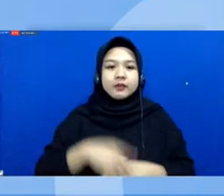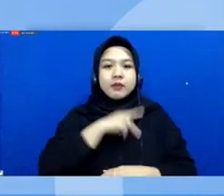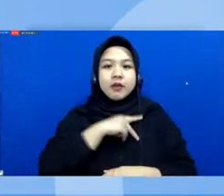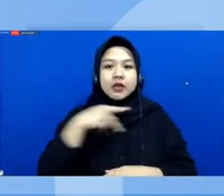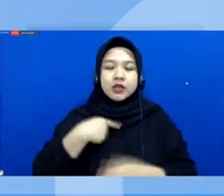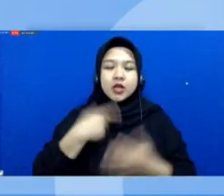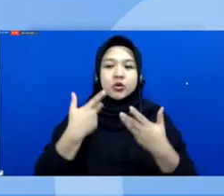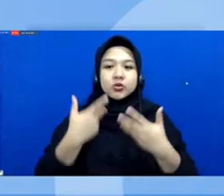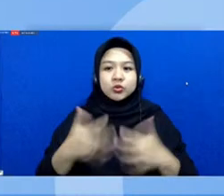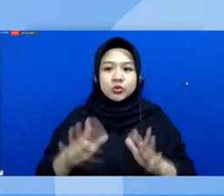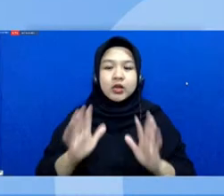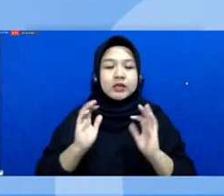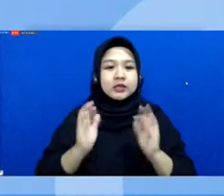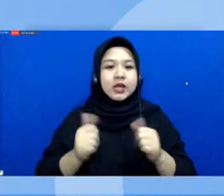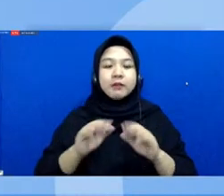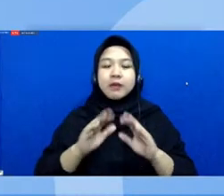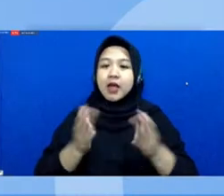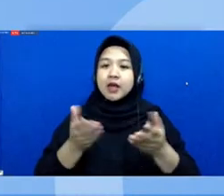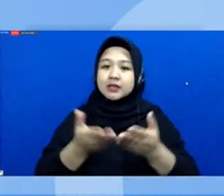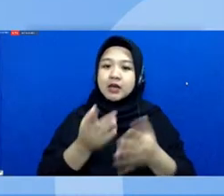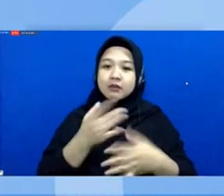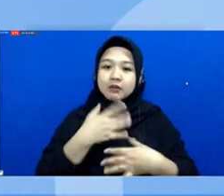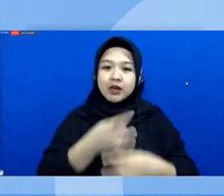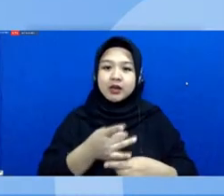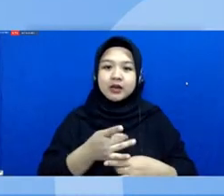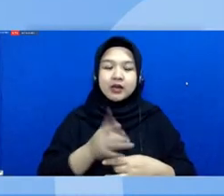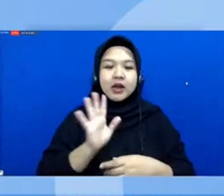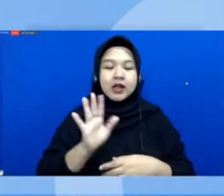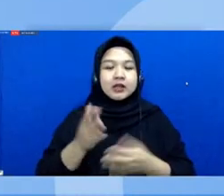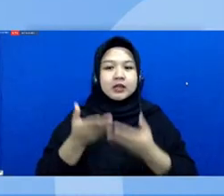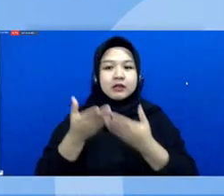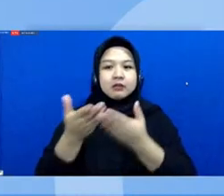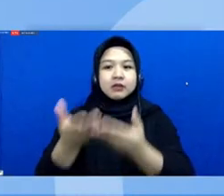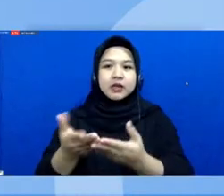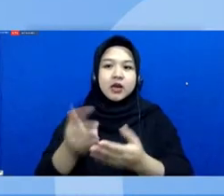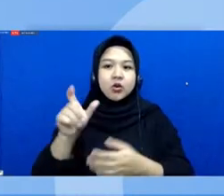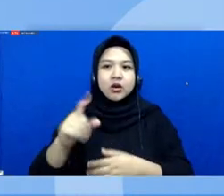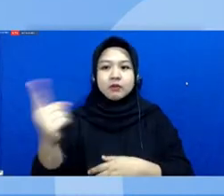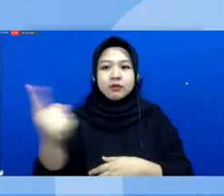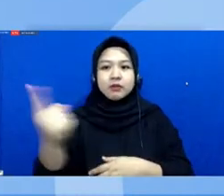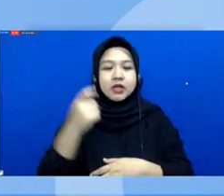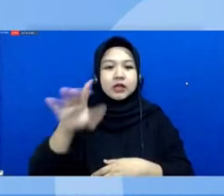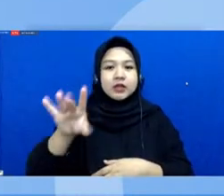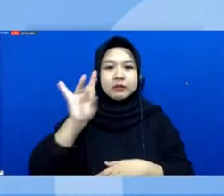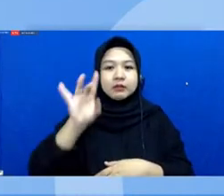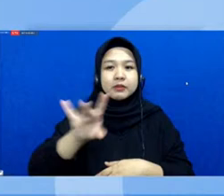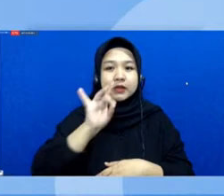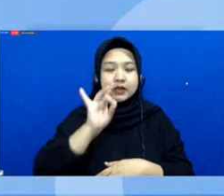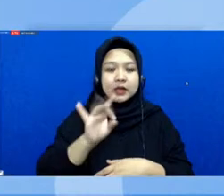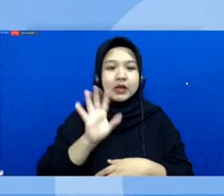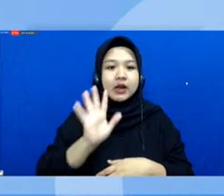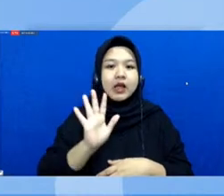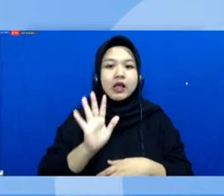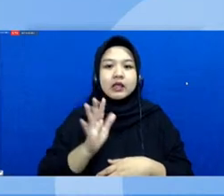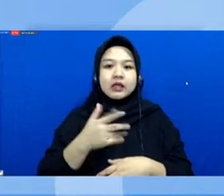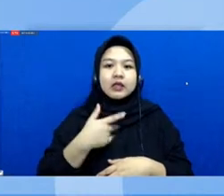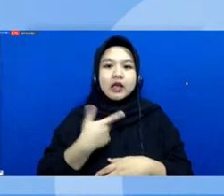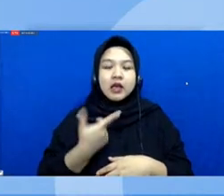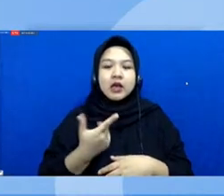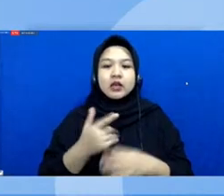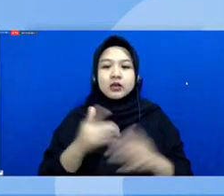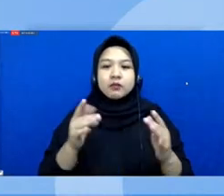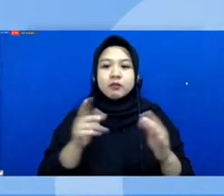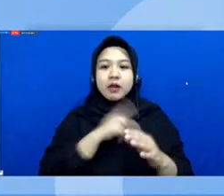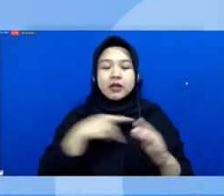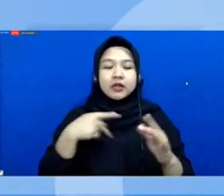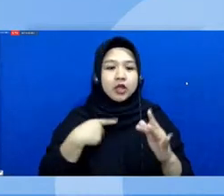memberikan atau menyiapkan hadiah menarik yang nanti akan diberikan kepada penanya terpilih terbaik yang nanti akan dihubungi oleh